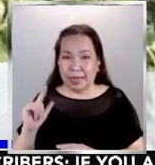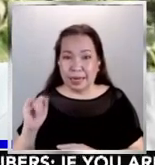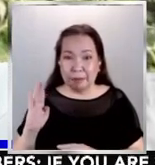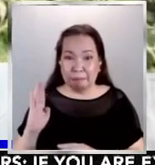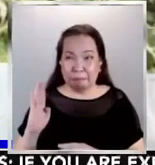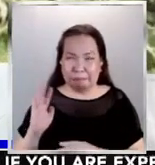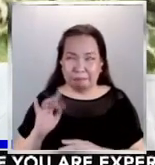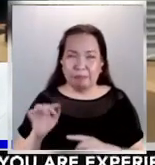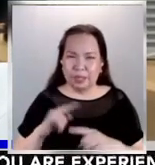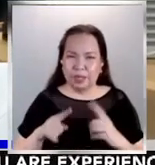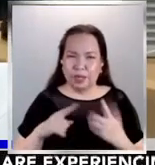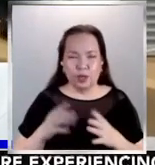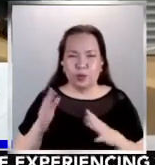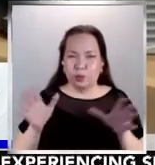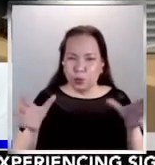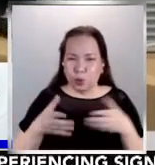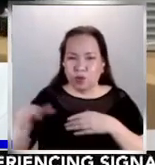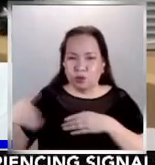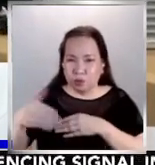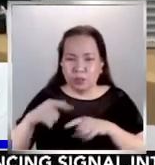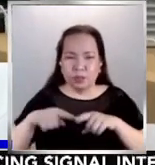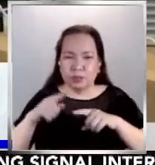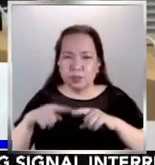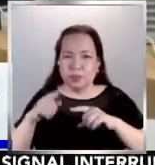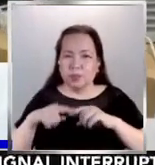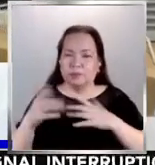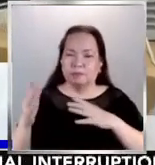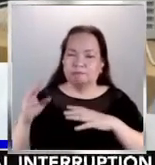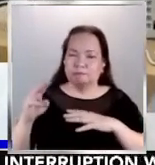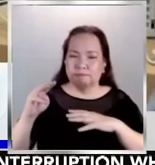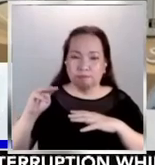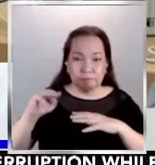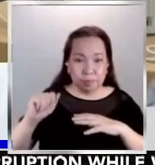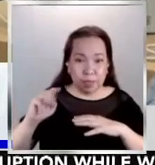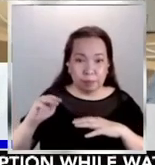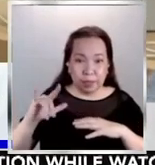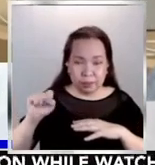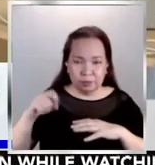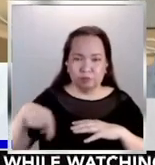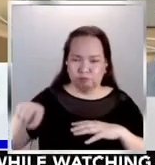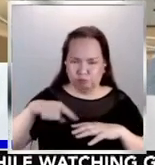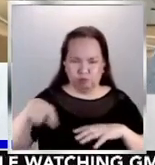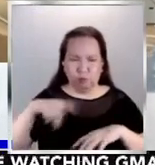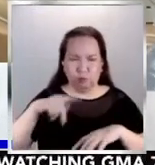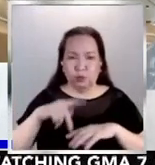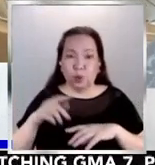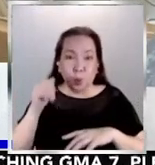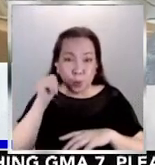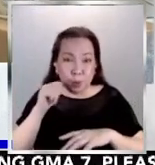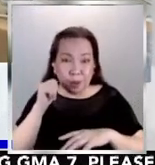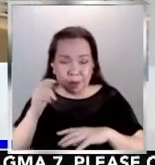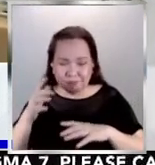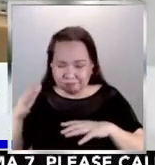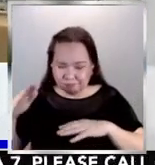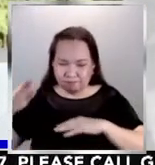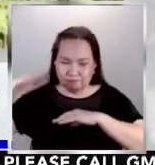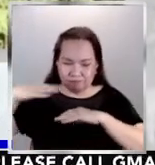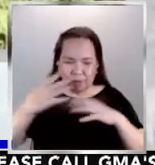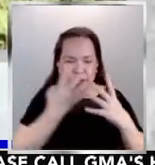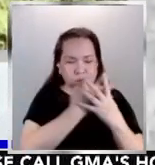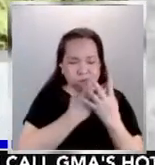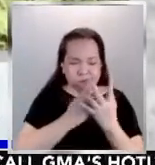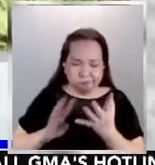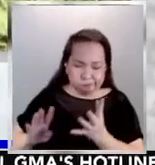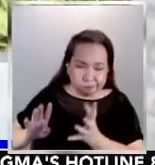Resources at Philippine Marine Mammals Stranding Network. Sumabit daw ang babaeng dolphin sa lambat ng isang mangingisda sa